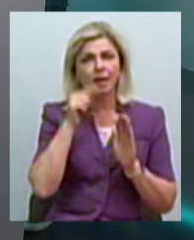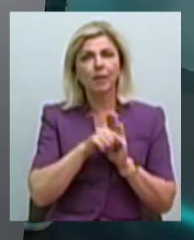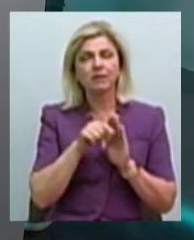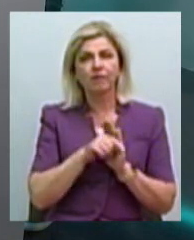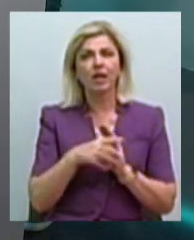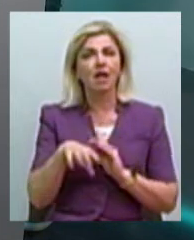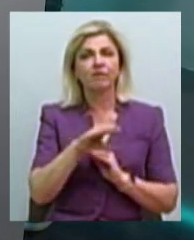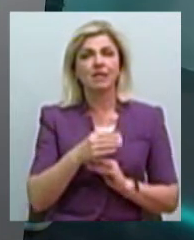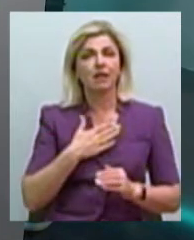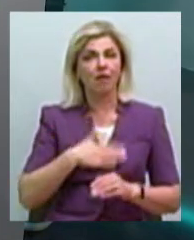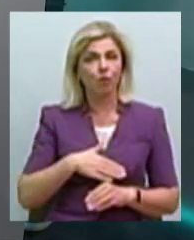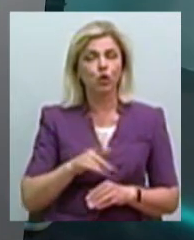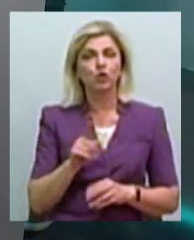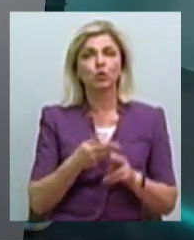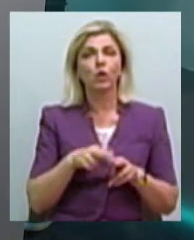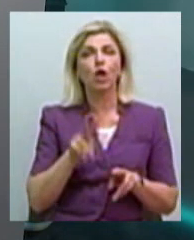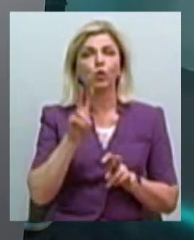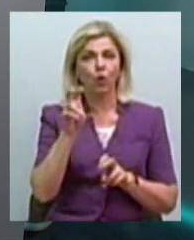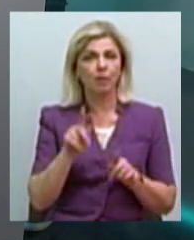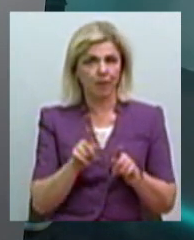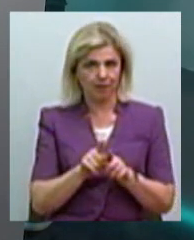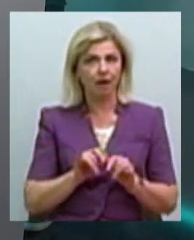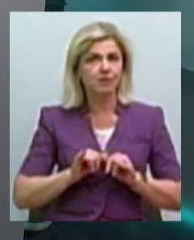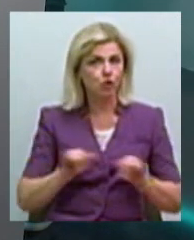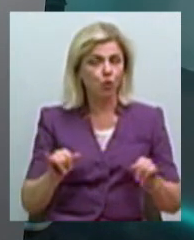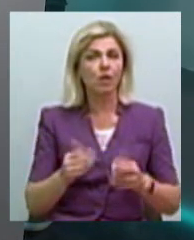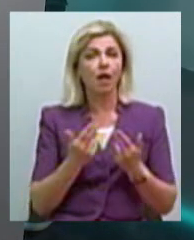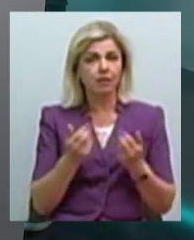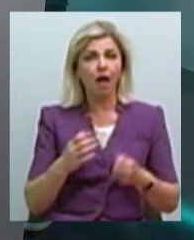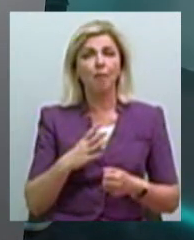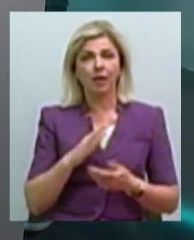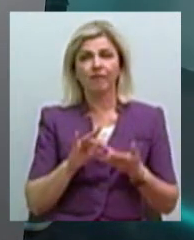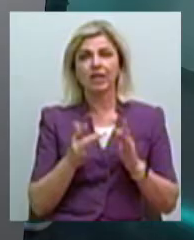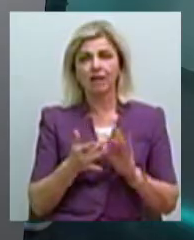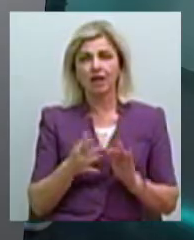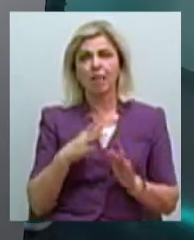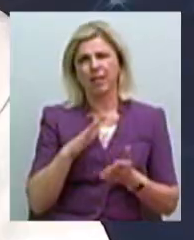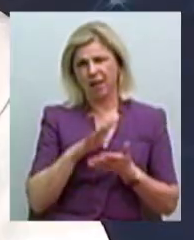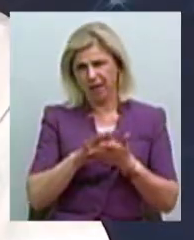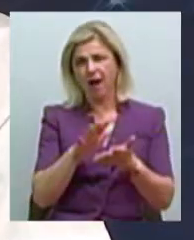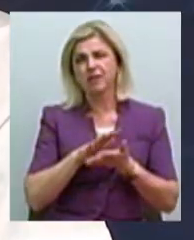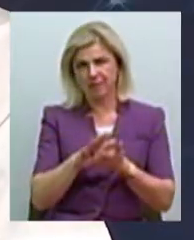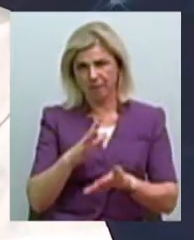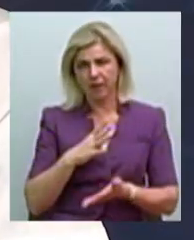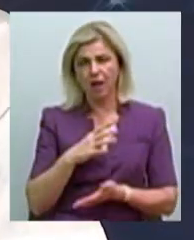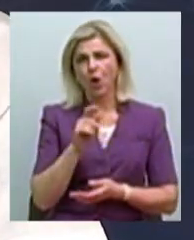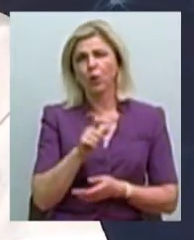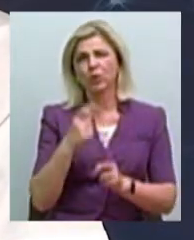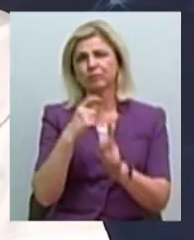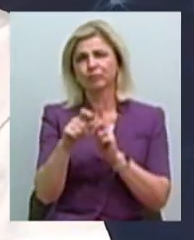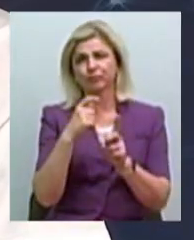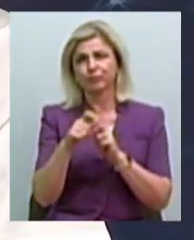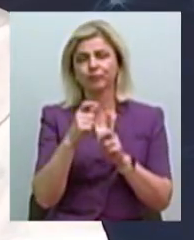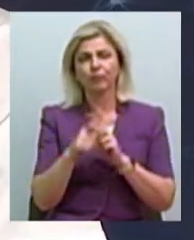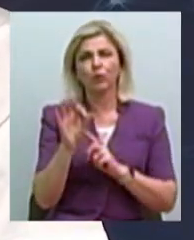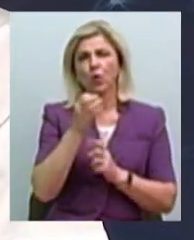все так довольны, что этот логотип так зашел. Да, был в интернете, там, ну, была грязь определенная, скажем так, там люди высказывались по поводу